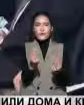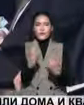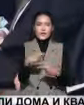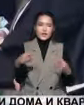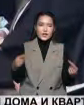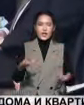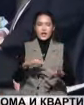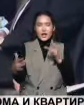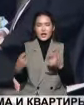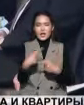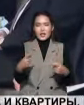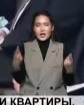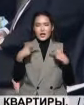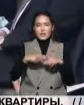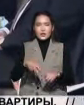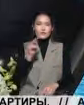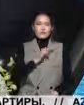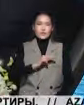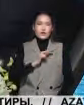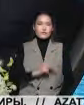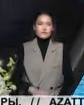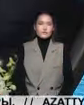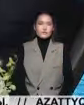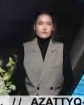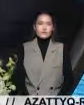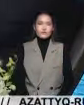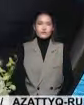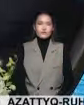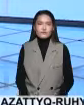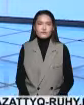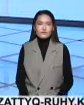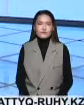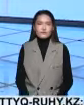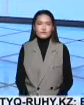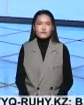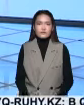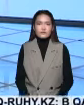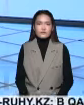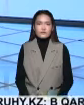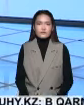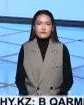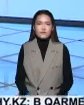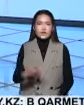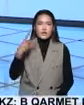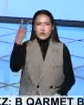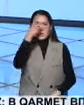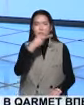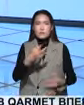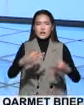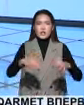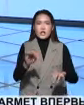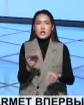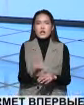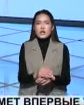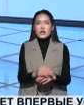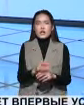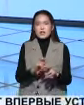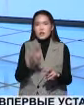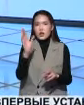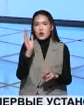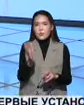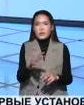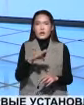гуманитарной сферах. Дильназ Насекенова, Астана Таймс. Два года ограничения свободы получил директор ТОО